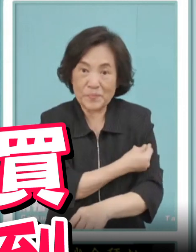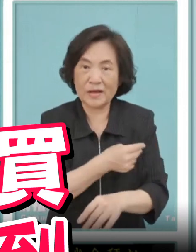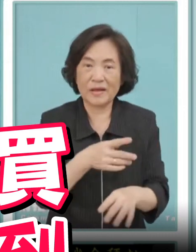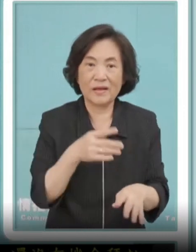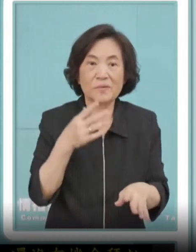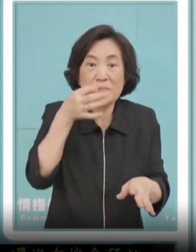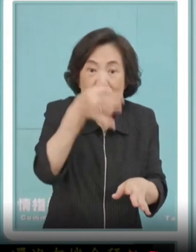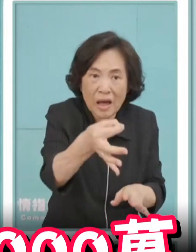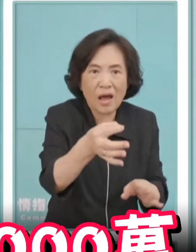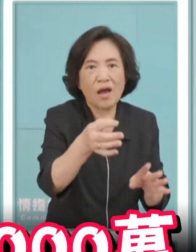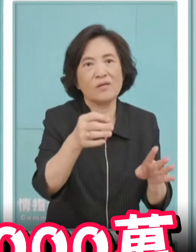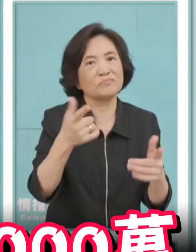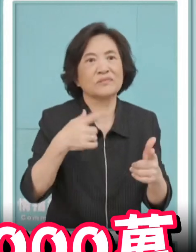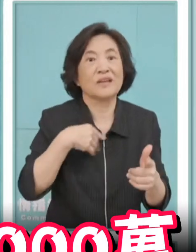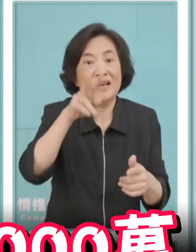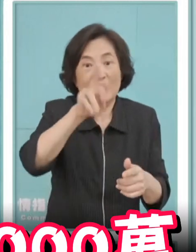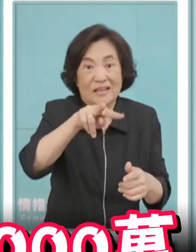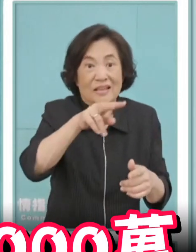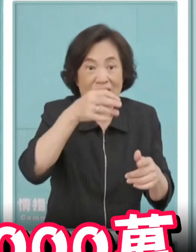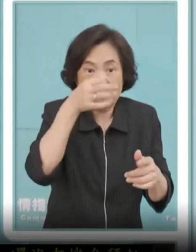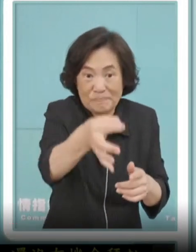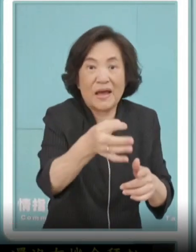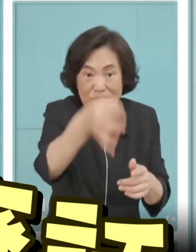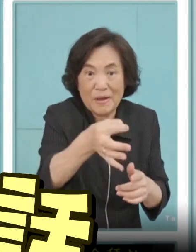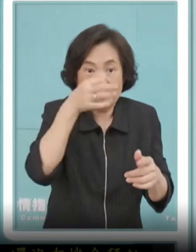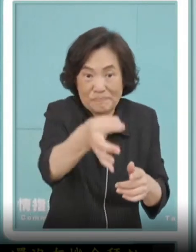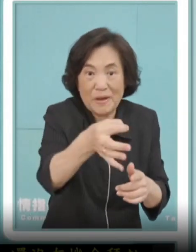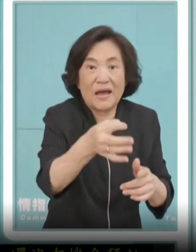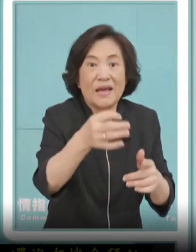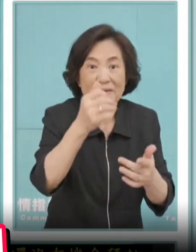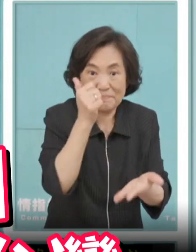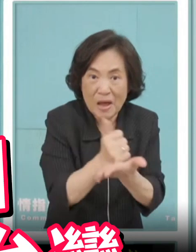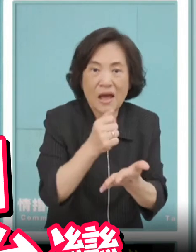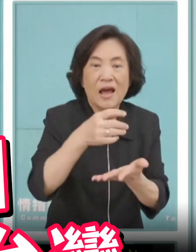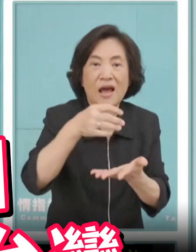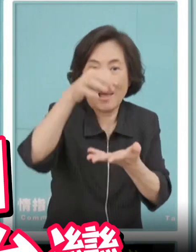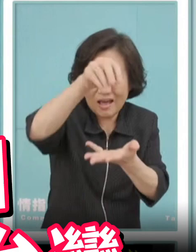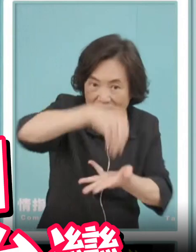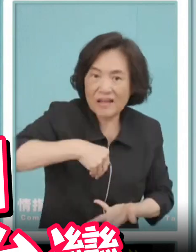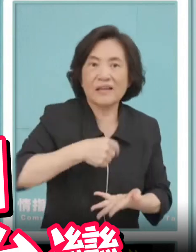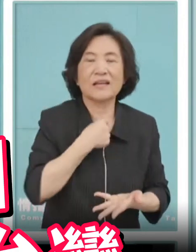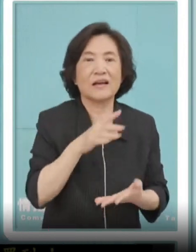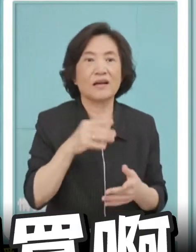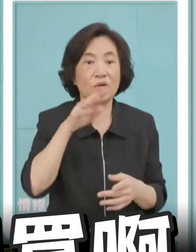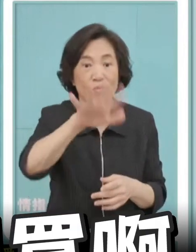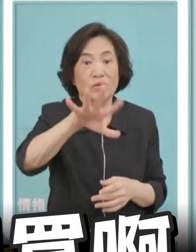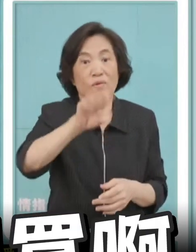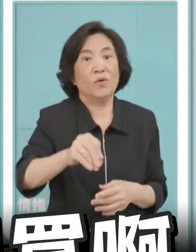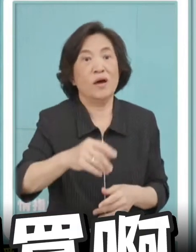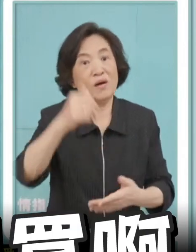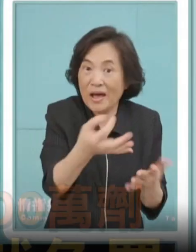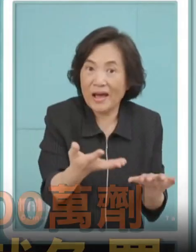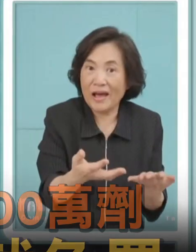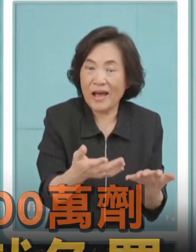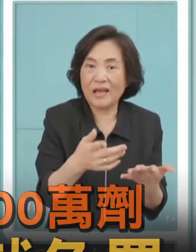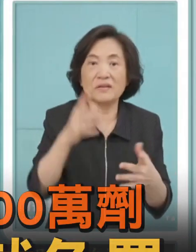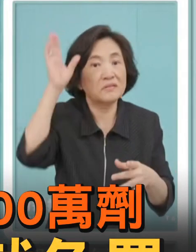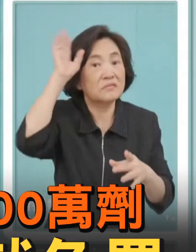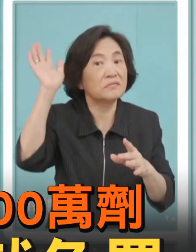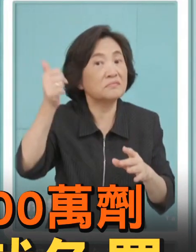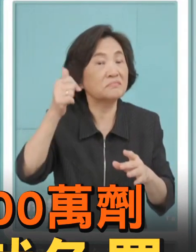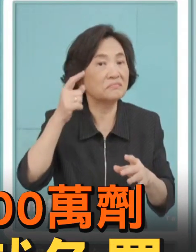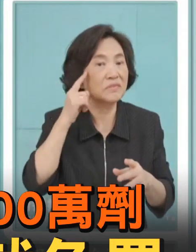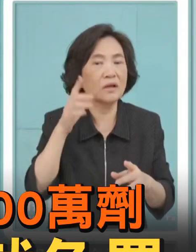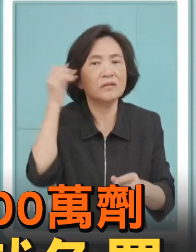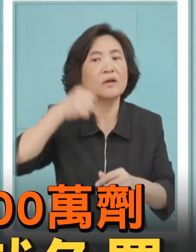买到哎、所以2000万加3000万、5000万汇化。如果你们买5000万进台湾，台北市当然不用买啊。 苏贞昌今天